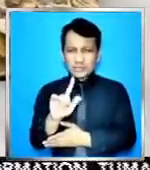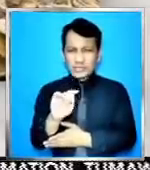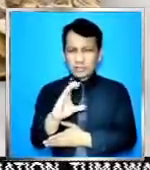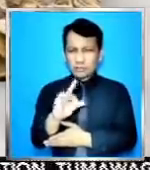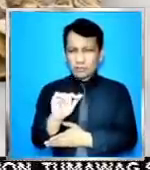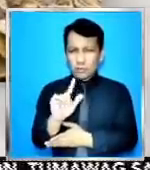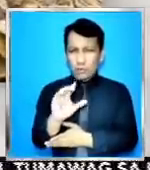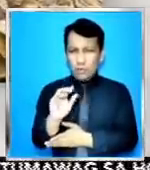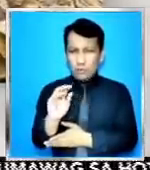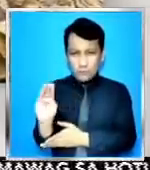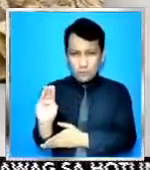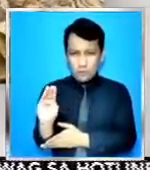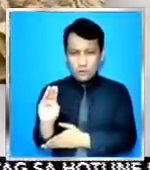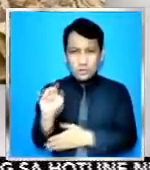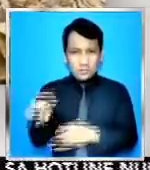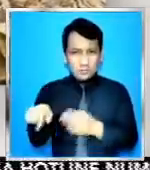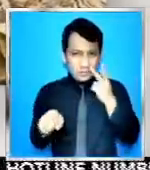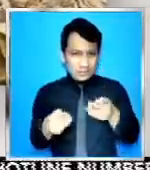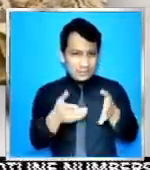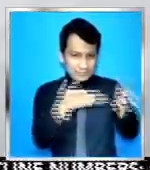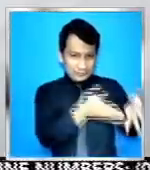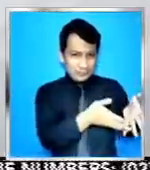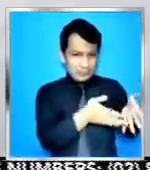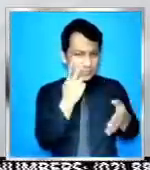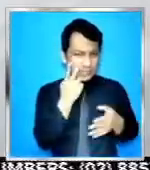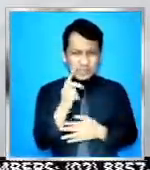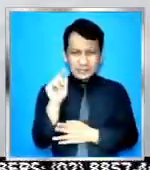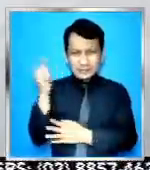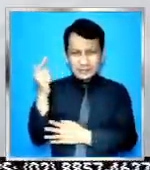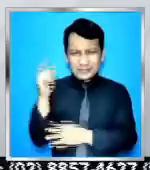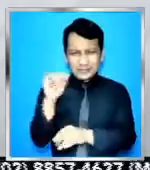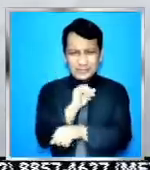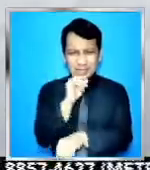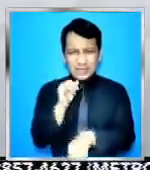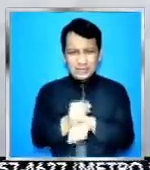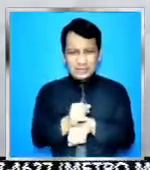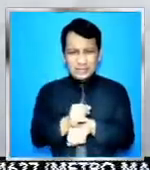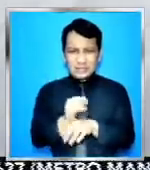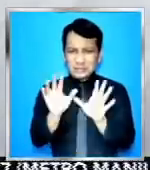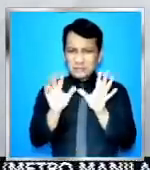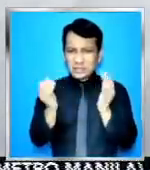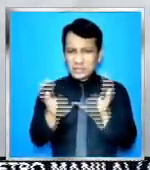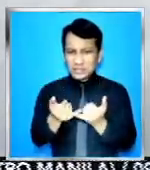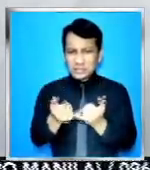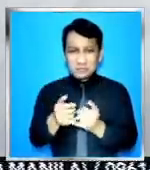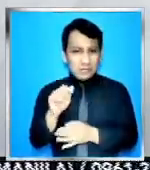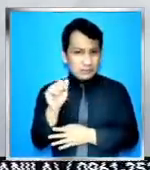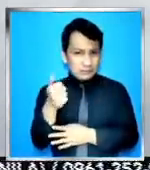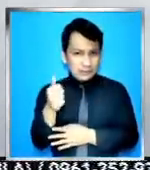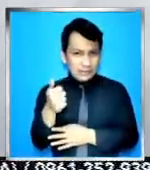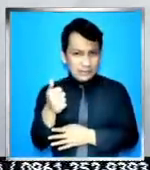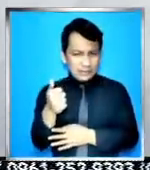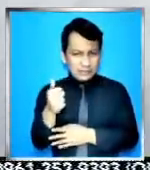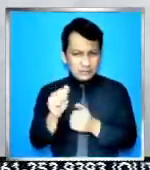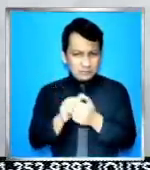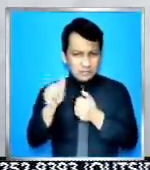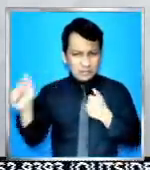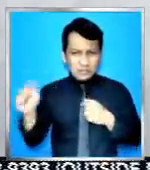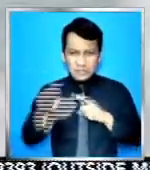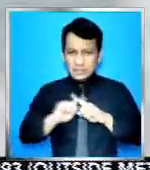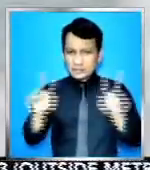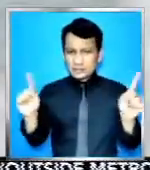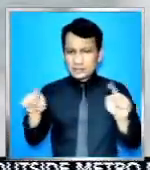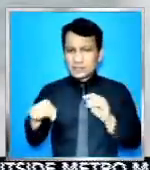ang nakatambak sa bahaging ito ng Green Island sa barangay Tumarbong, nasa 10 nautical miles ang layo sa mainland Rojas sa